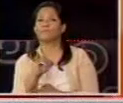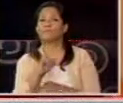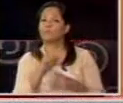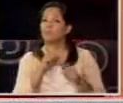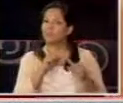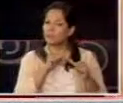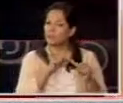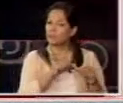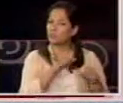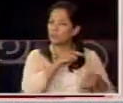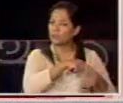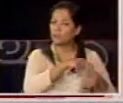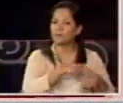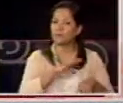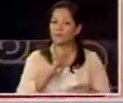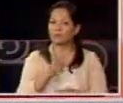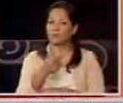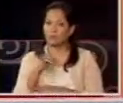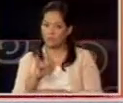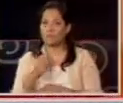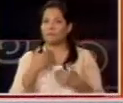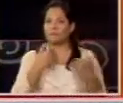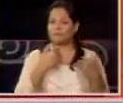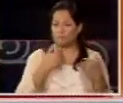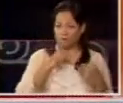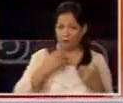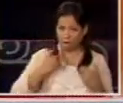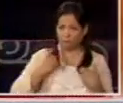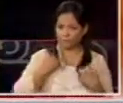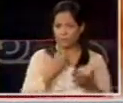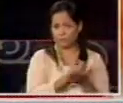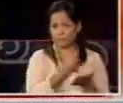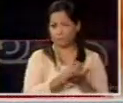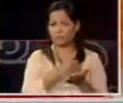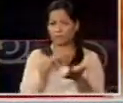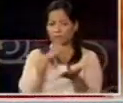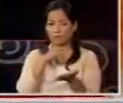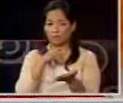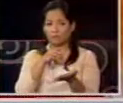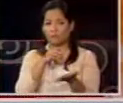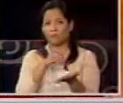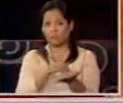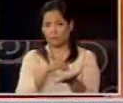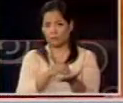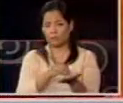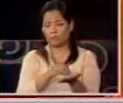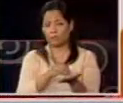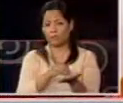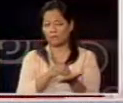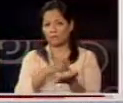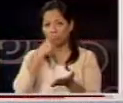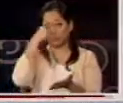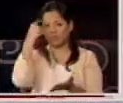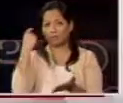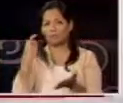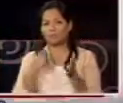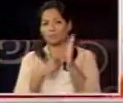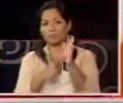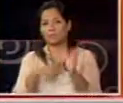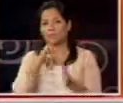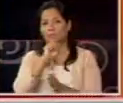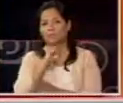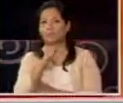yon? Ang BGEI ay may pera ba para makapagpautang? Dahil lumalabas sa SALN na